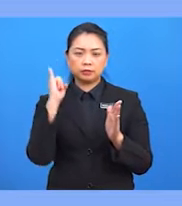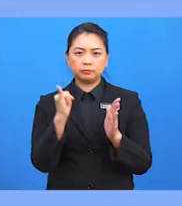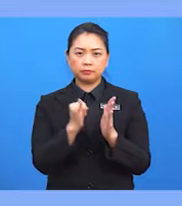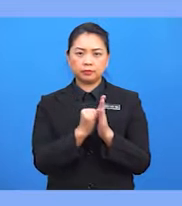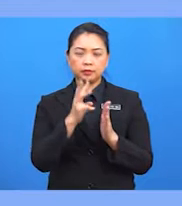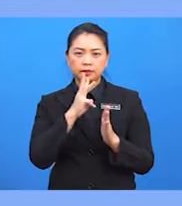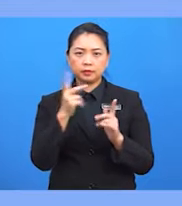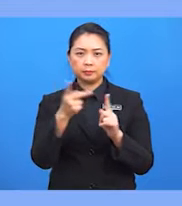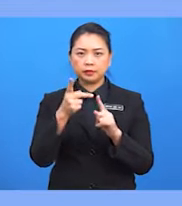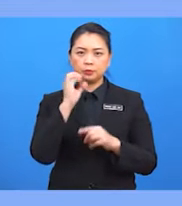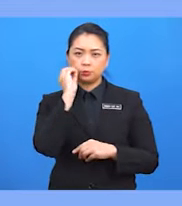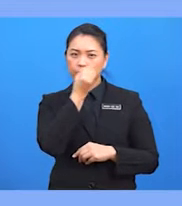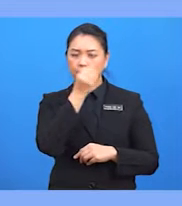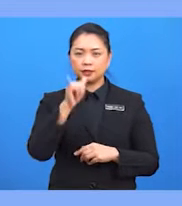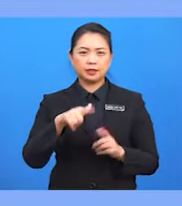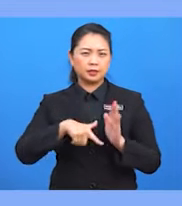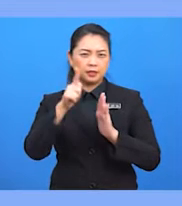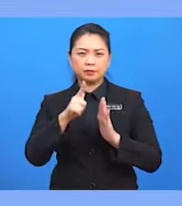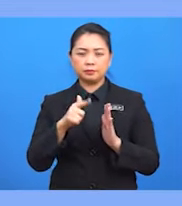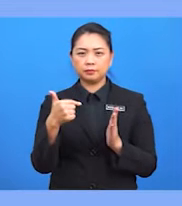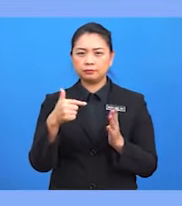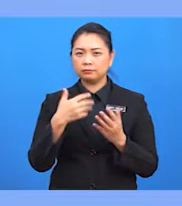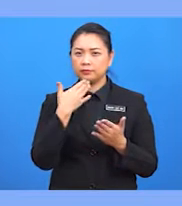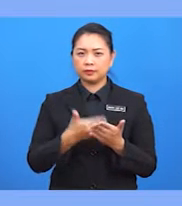kepada imej flora yang lebih fantastik.